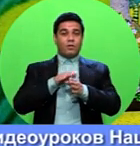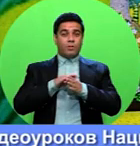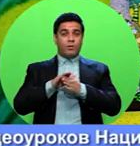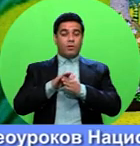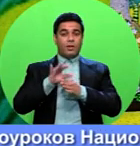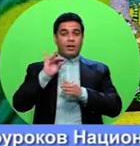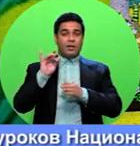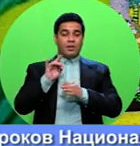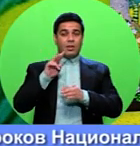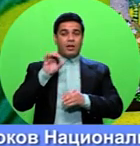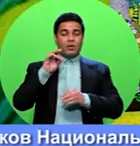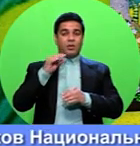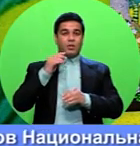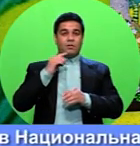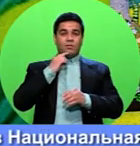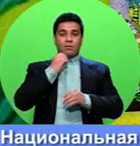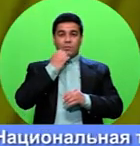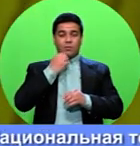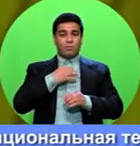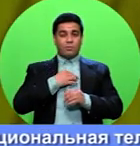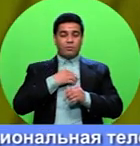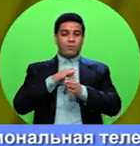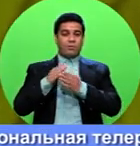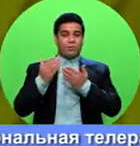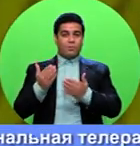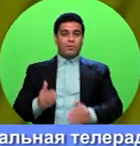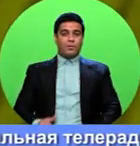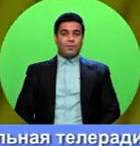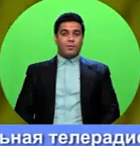выполнить из лоскутов ткани вот таким образом.